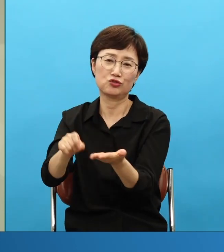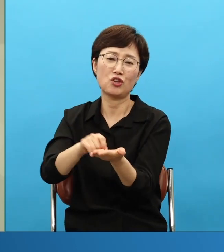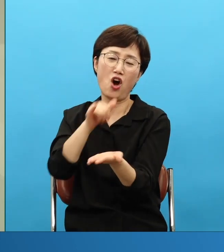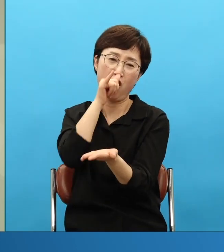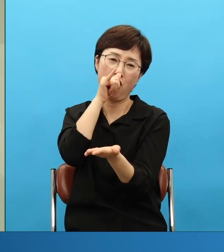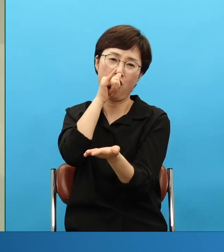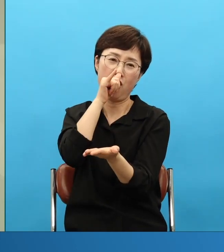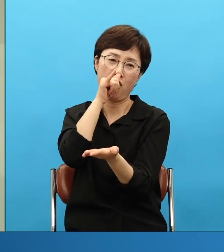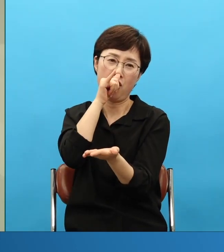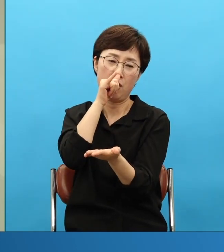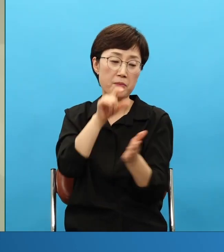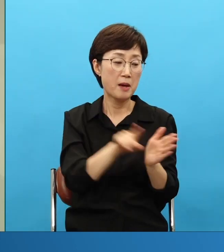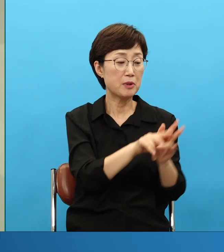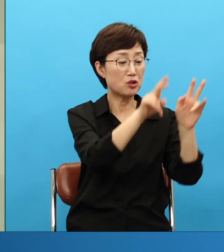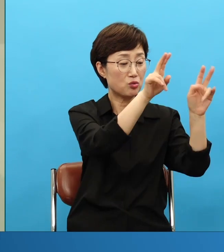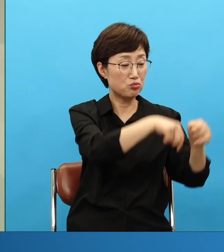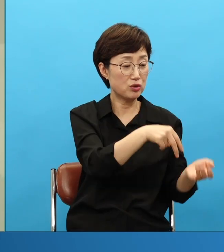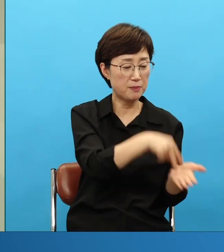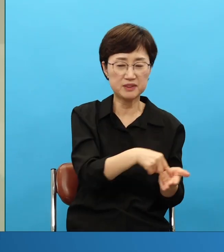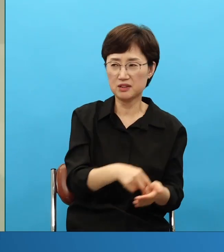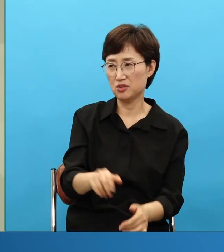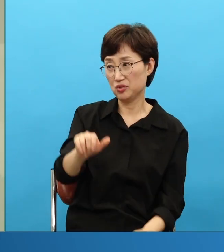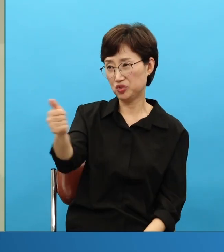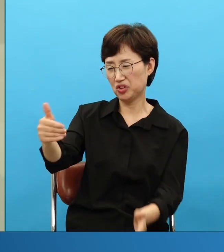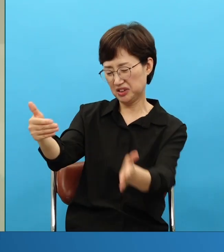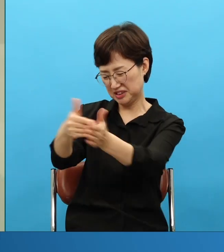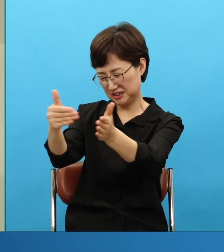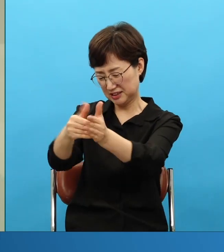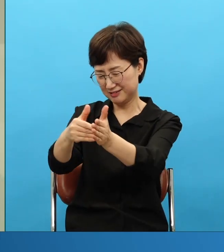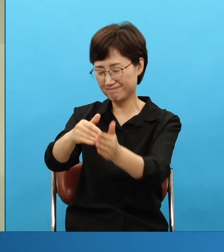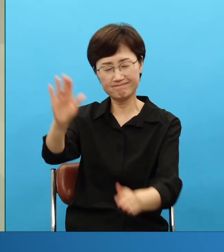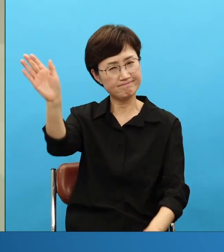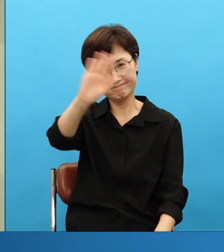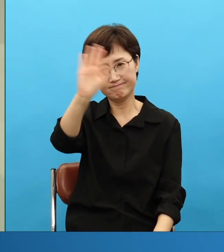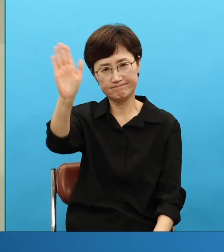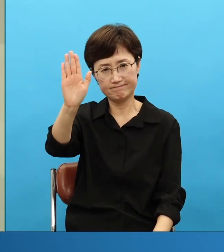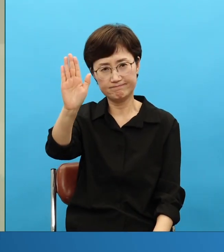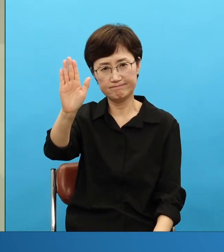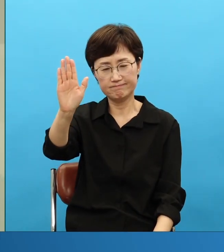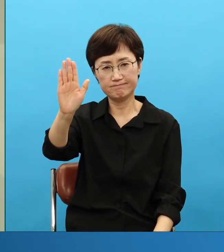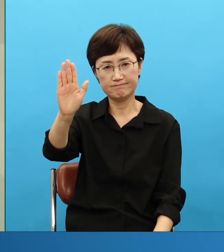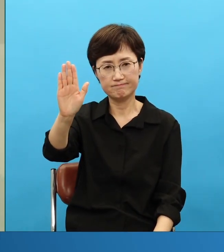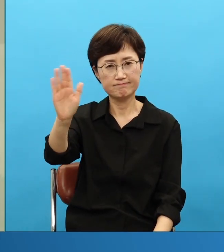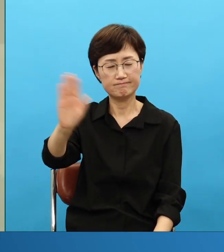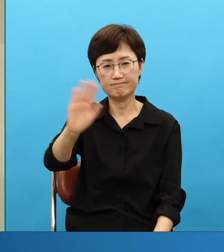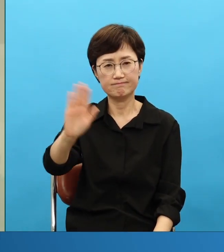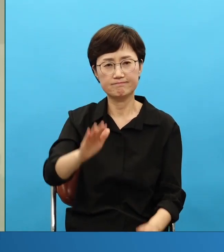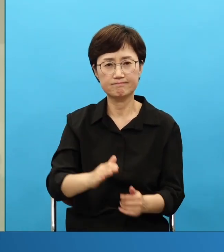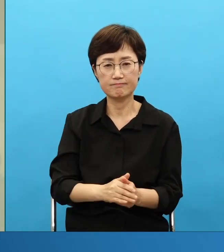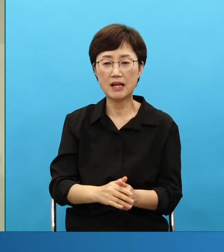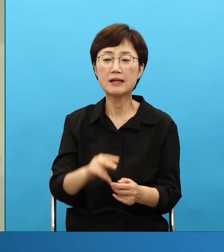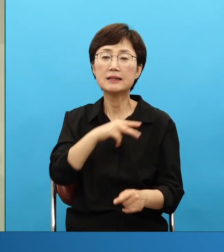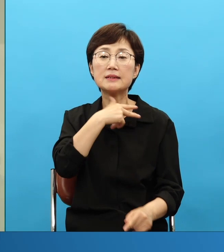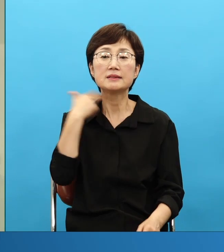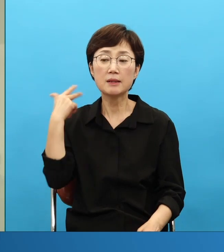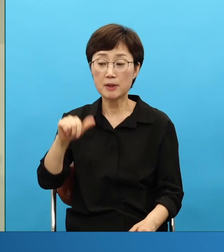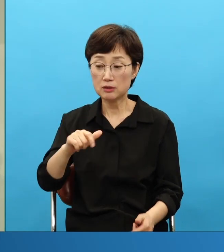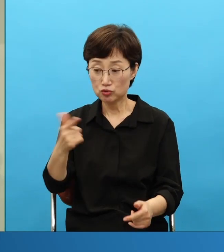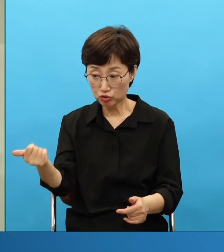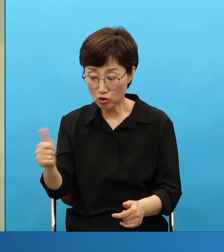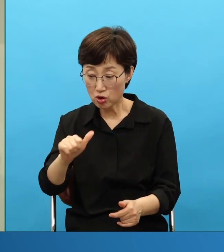말을 끝냈다는 것은 우리는 아직 시작도 아닌 거예요. The unbelievers say, oh, it's the end for you. But for us, we haven't even started yet. 스데반이 죽는 줄 알면서